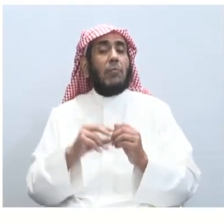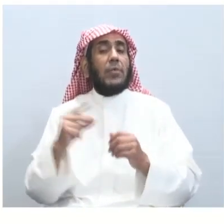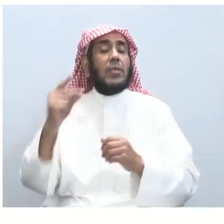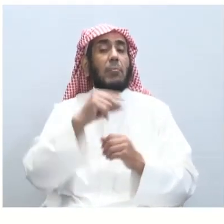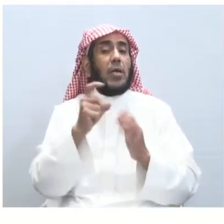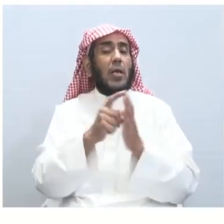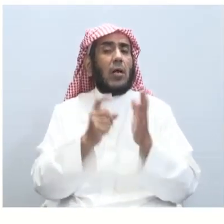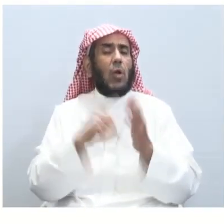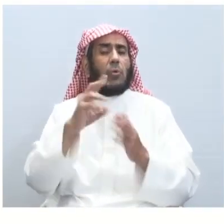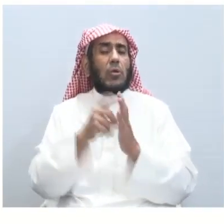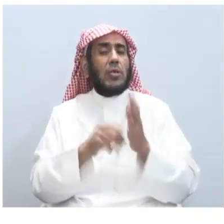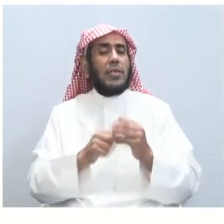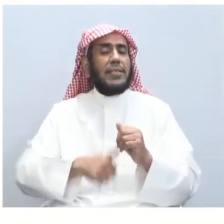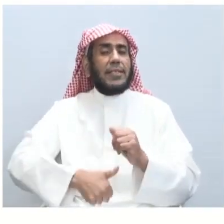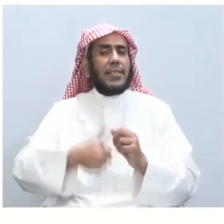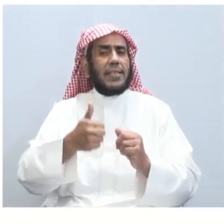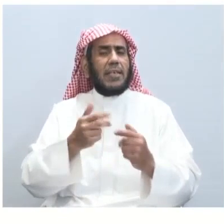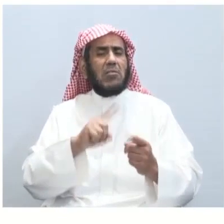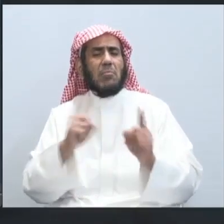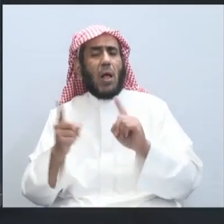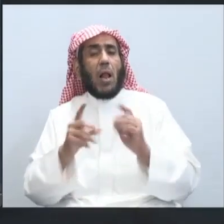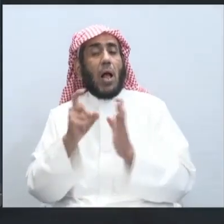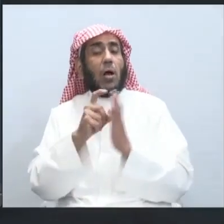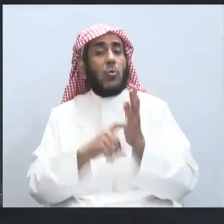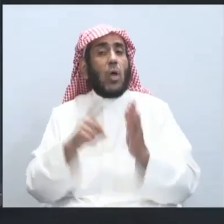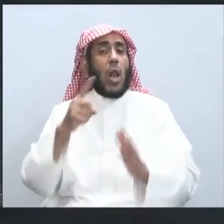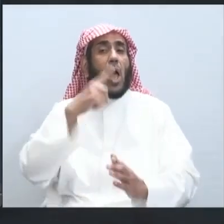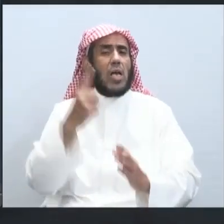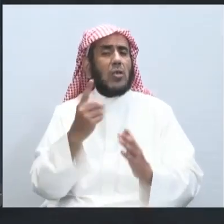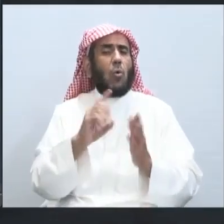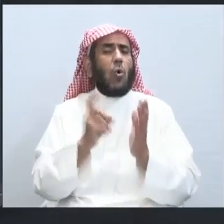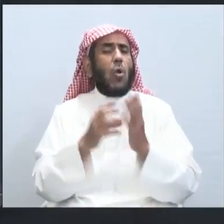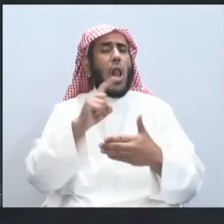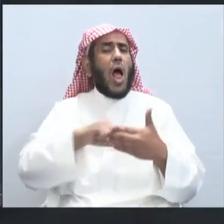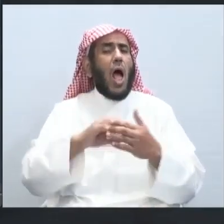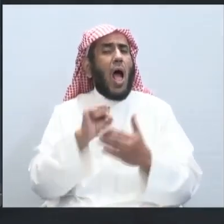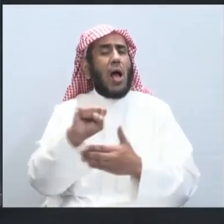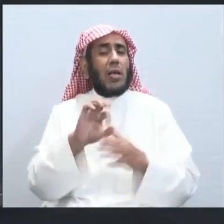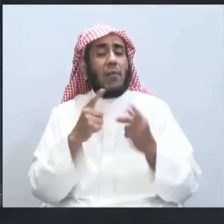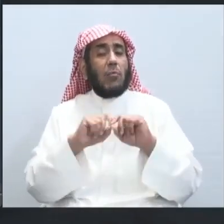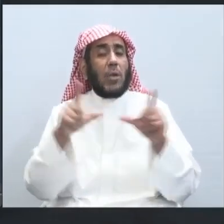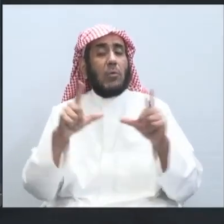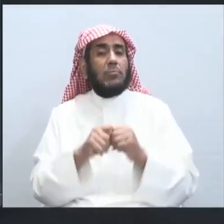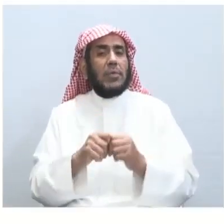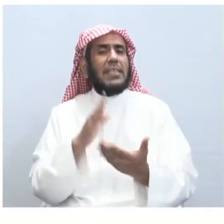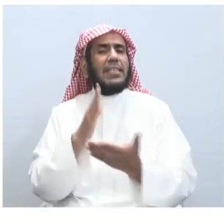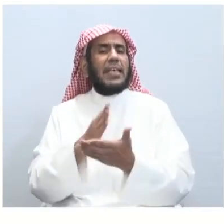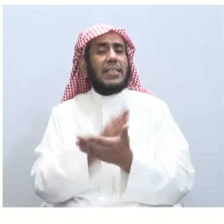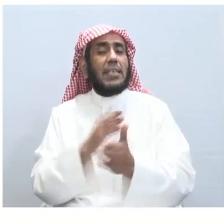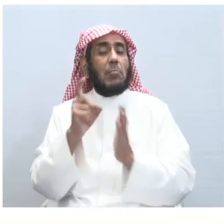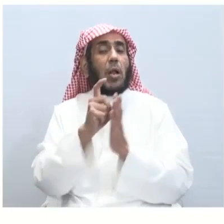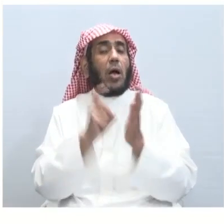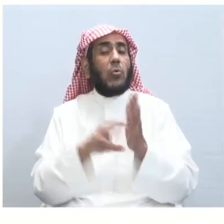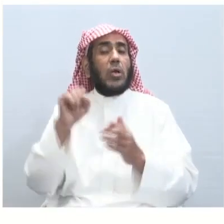الخاص وطبيعه القانون العام نستطيع التفرقه بين القانون الخاص والقانون العام مما نستطيع ان نبينه تقسيم القانون